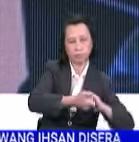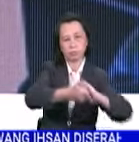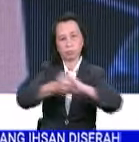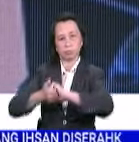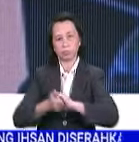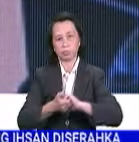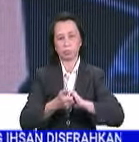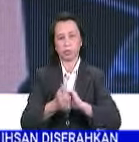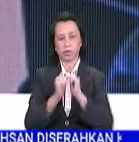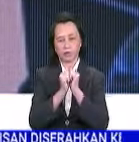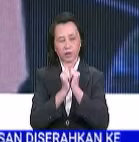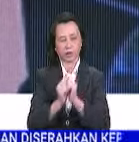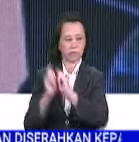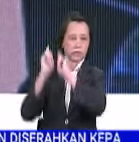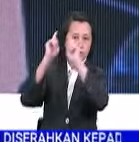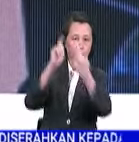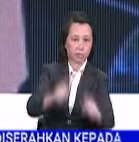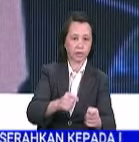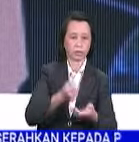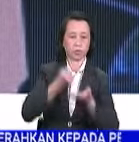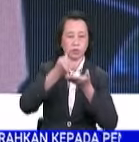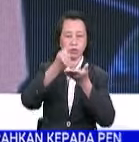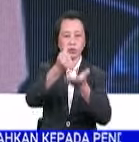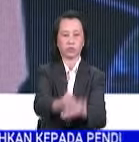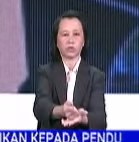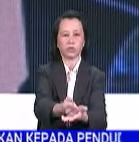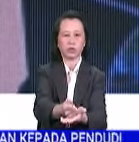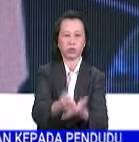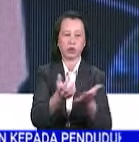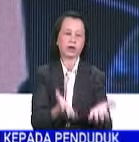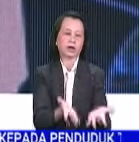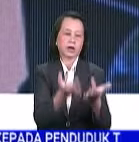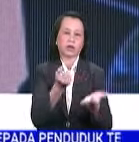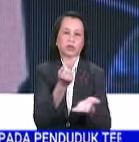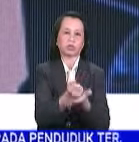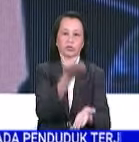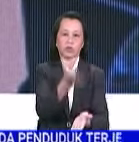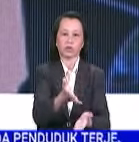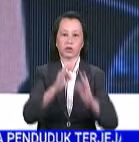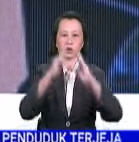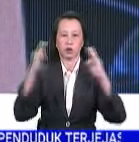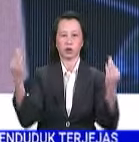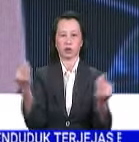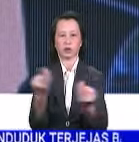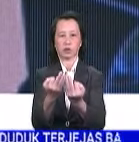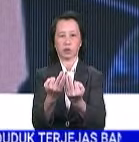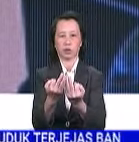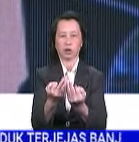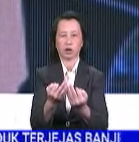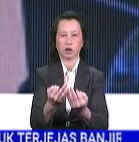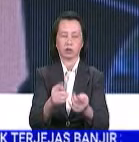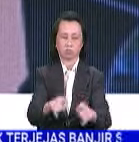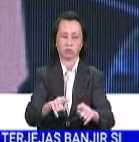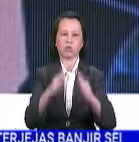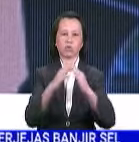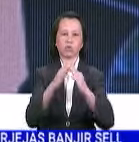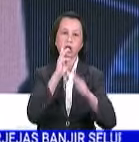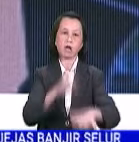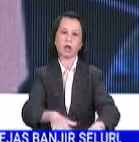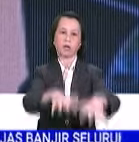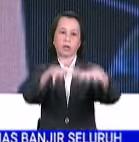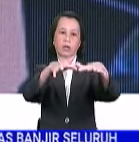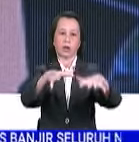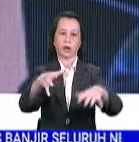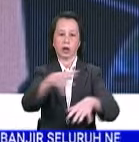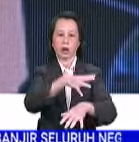turun bersama-sama bagi membantu meringankan keluarga yang terjejas dengan banjir selain